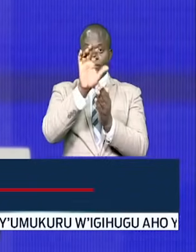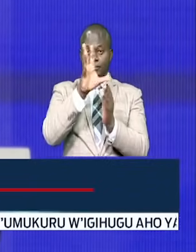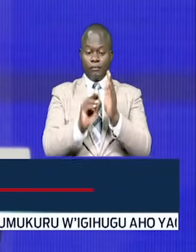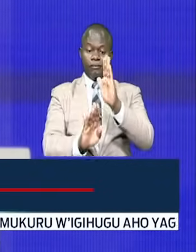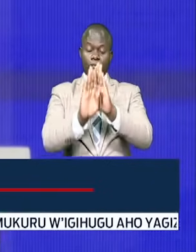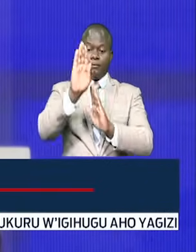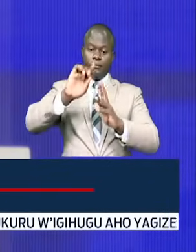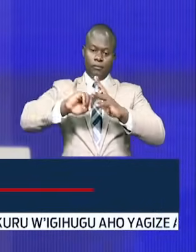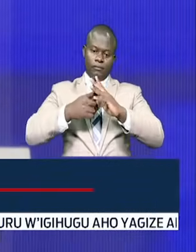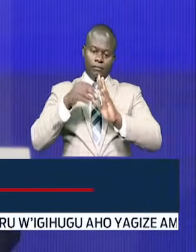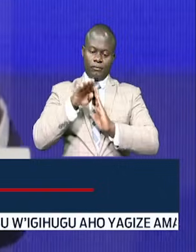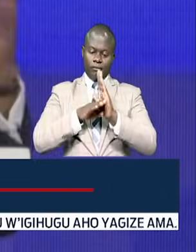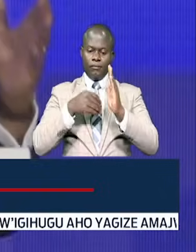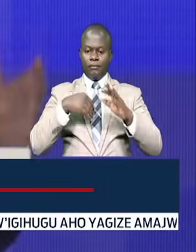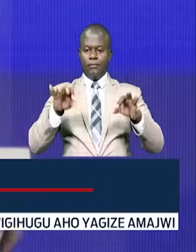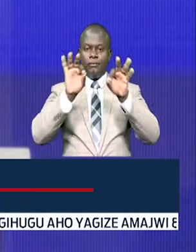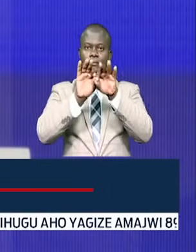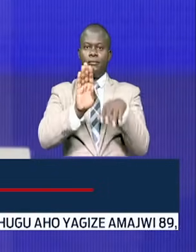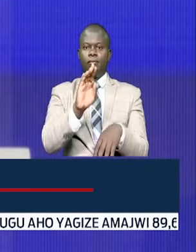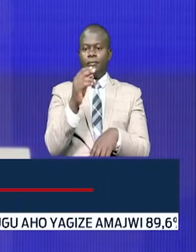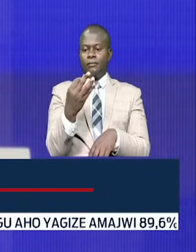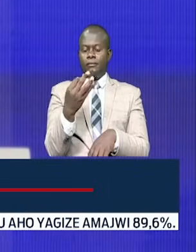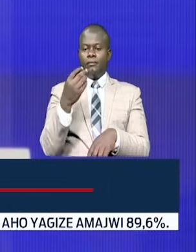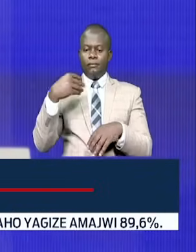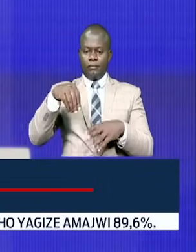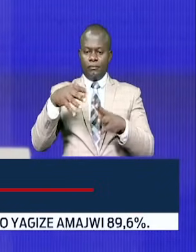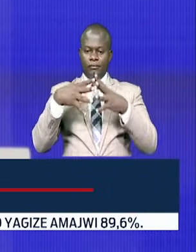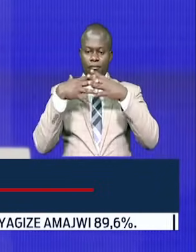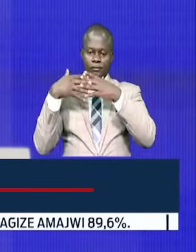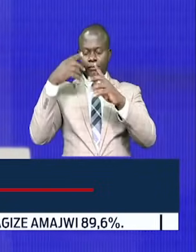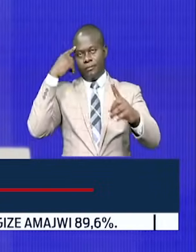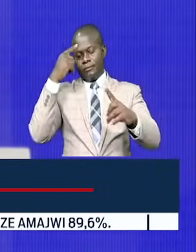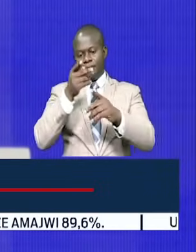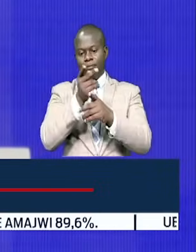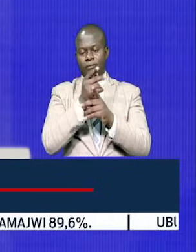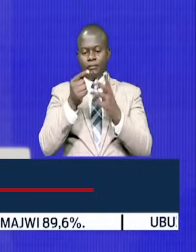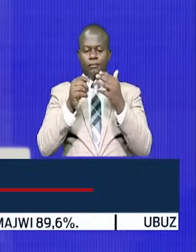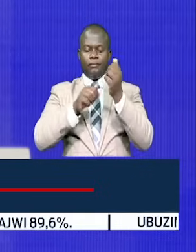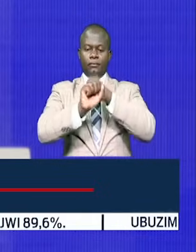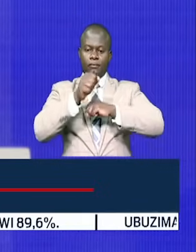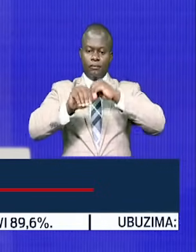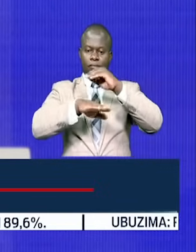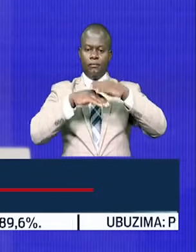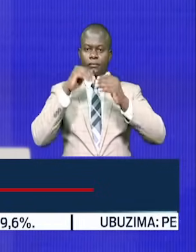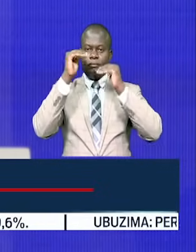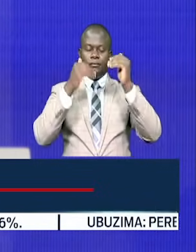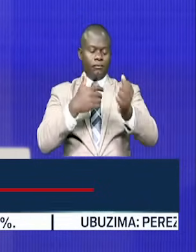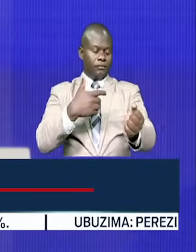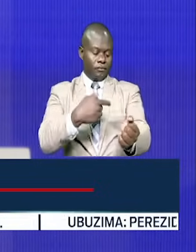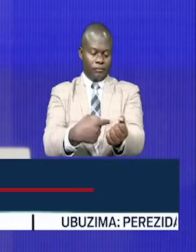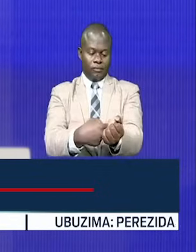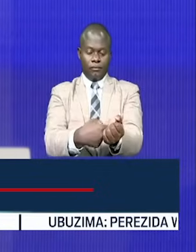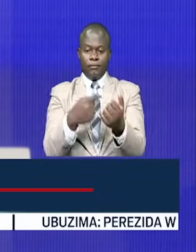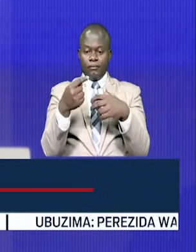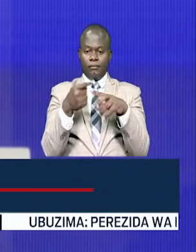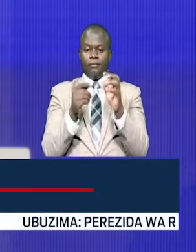amajyambere itangiza gahunda ifite agaciro ka miliyari 3 z'amadolari ya Amerika igamije kwita ku bijyanye n'ibikorwa remezo byo mu rwego rw'ubuvuzi.